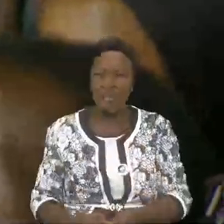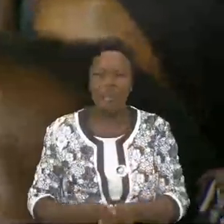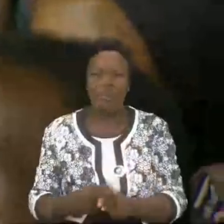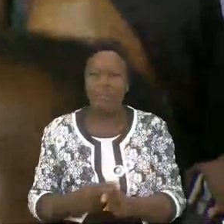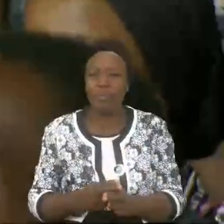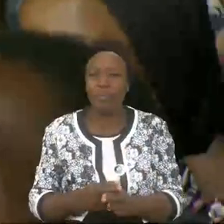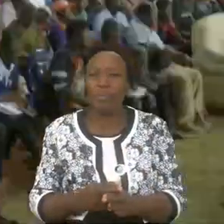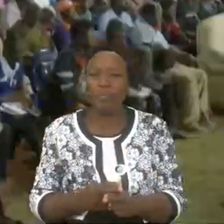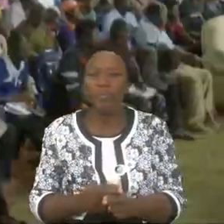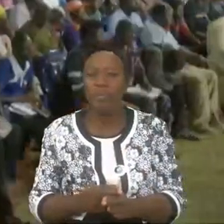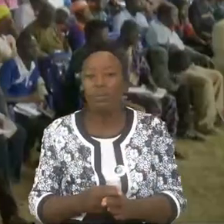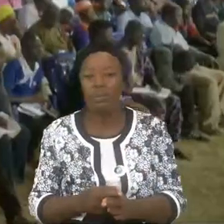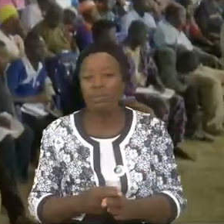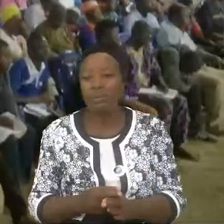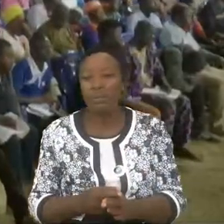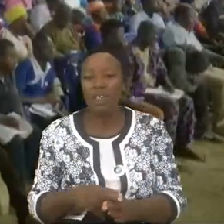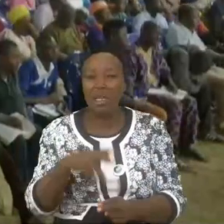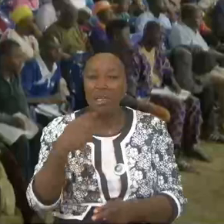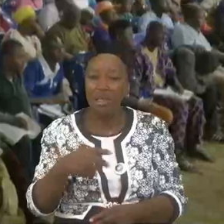de Jésus.